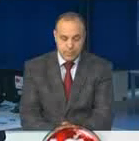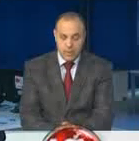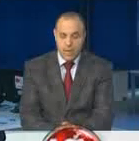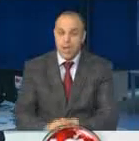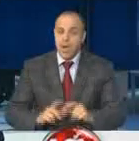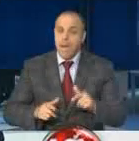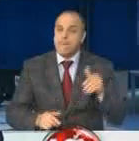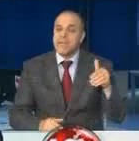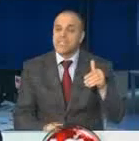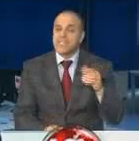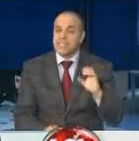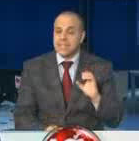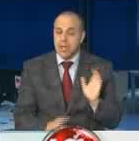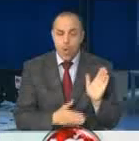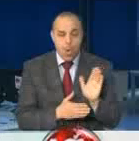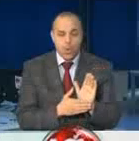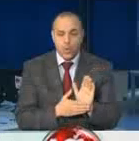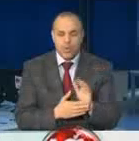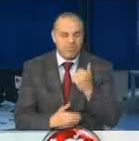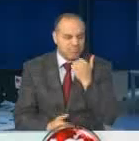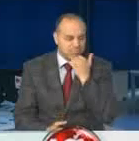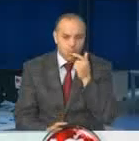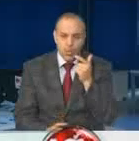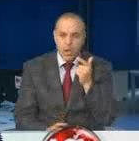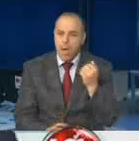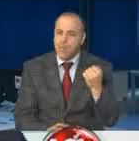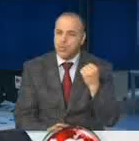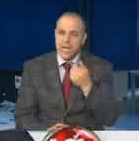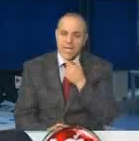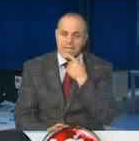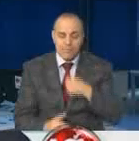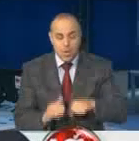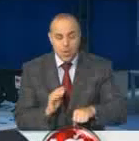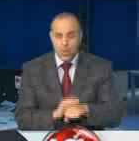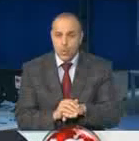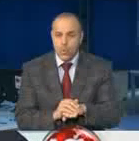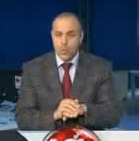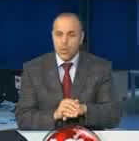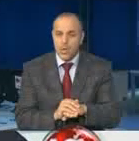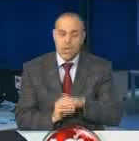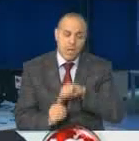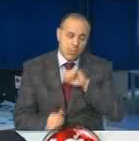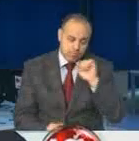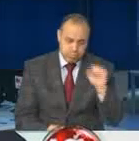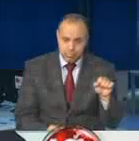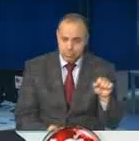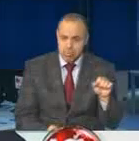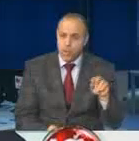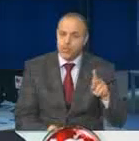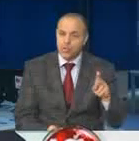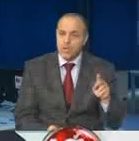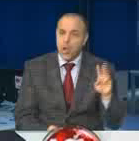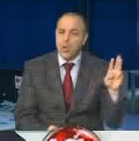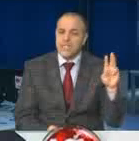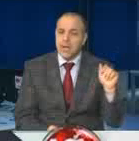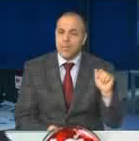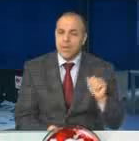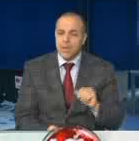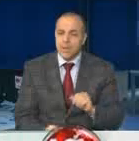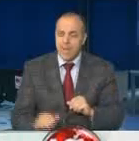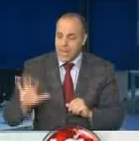عوض مانشستر سيتي عروضه السيئة في البطولة الإنجليزية لكرة القدم بتحقيق فوز عريض على مضيفه ويست هام